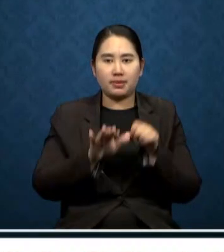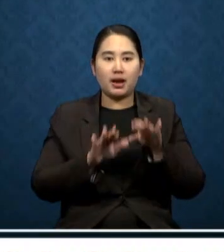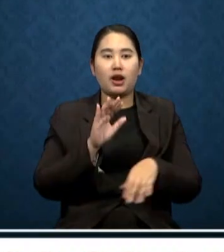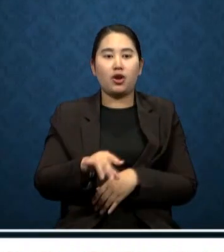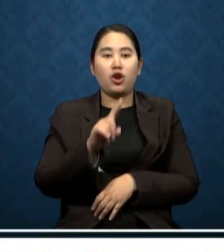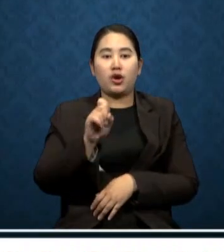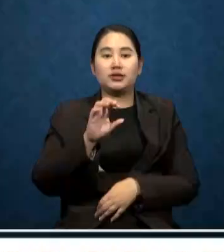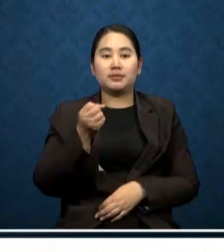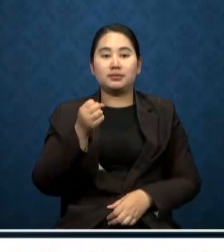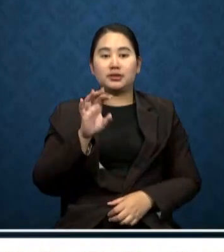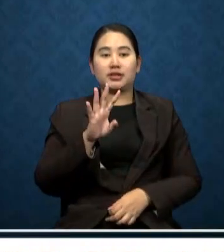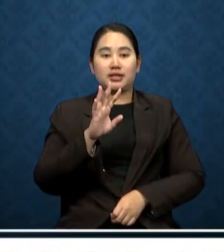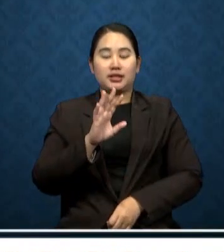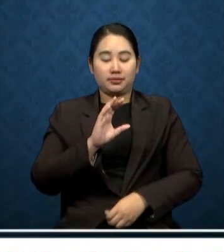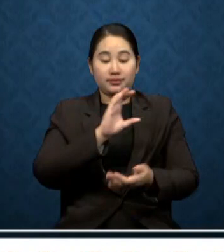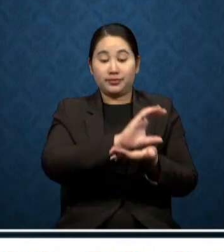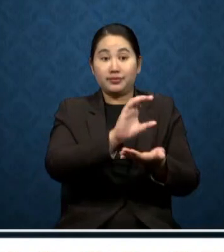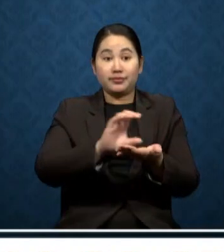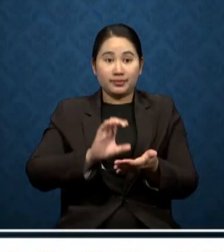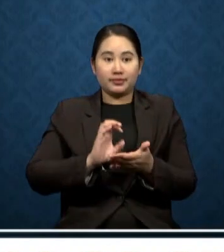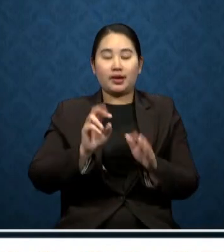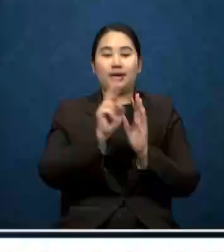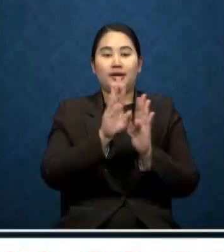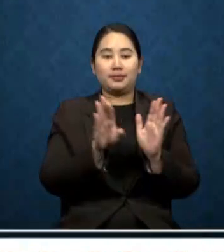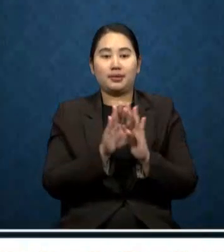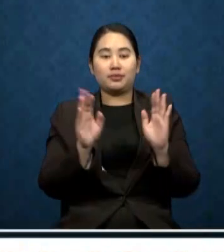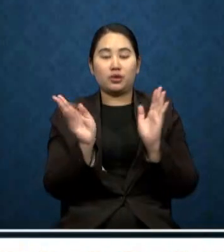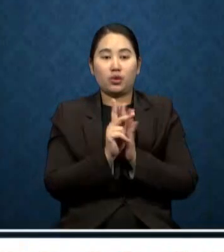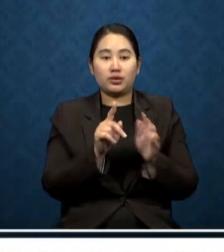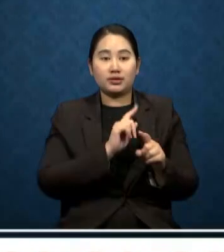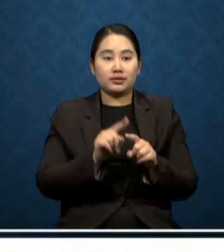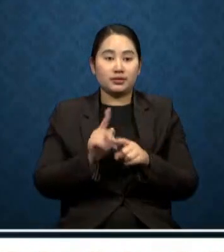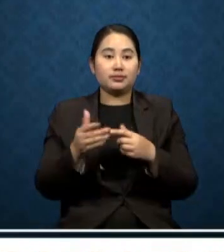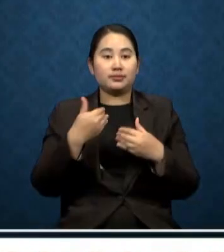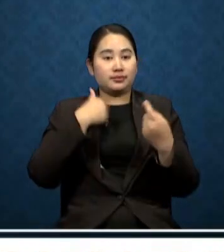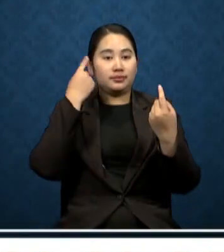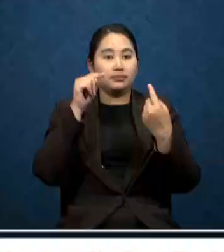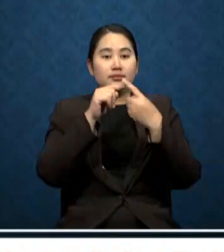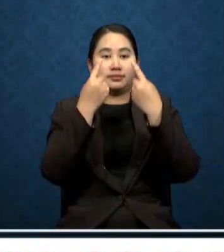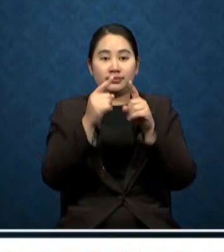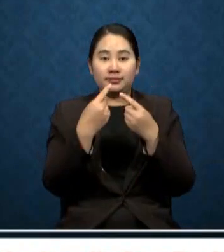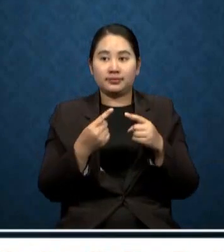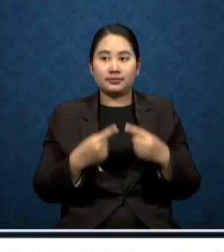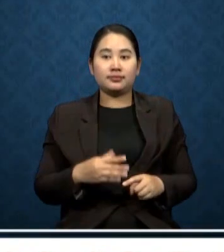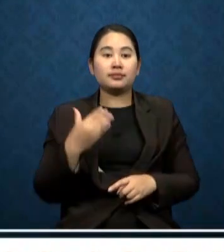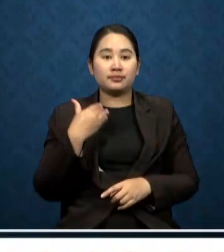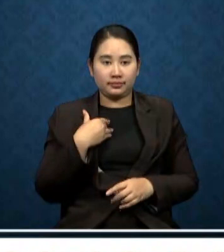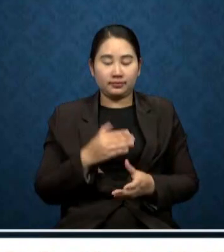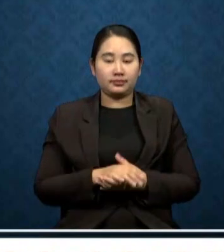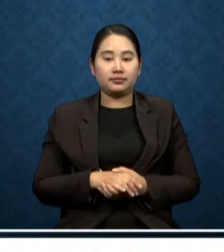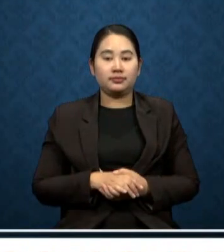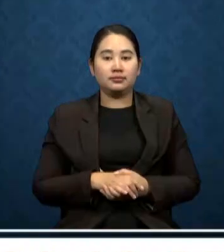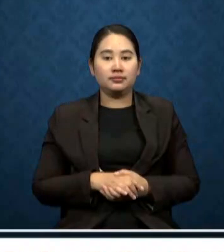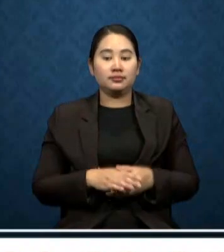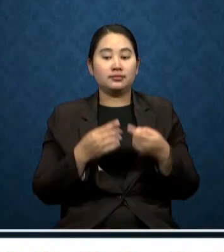4 กรทุนแต่ลกรทุนก็มีระเบียบกฎฐิกราณรายาต พตุประสงค์ที่แตกตางกัไปแต่พร